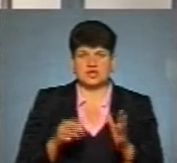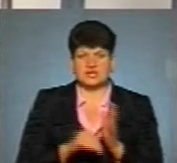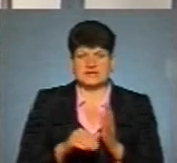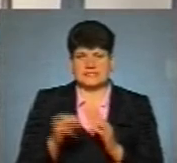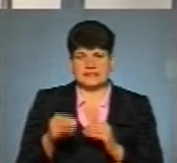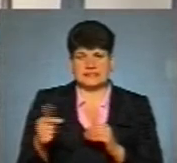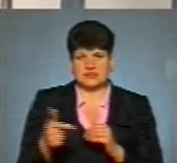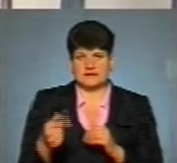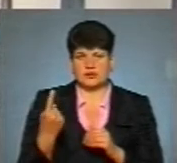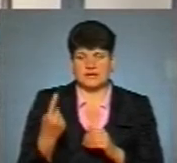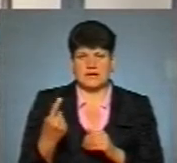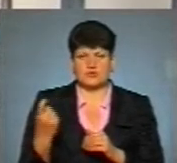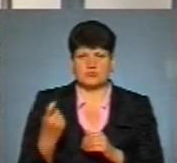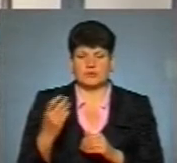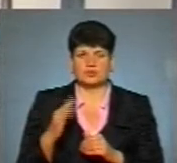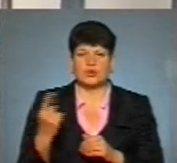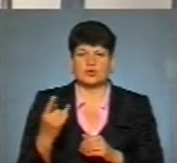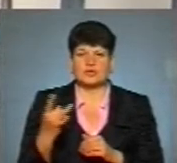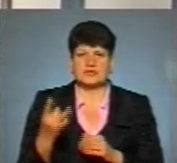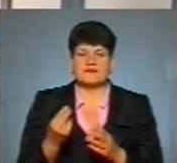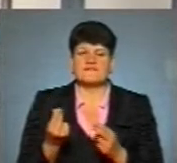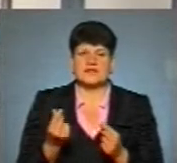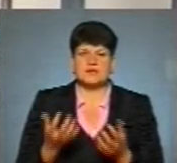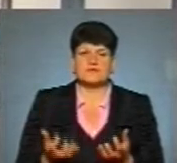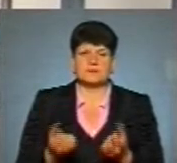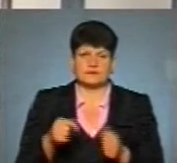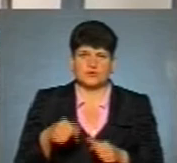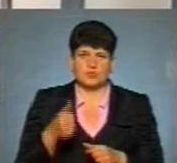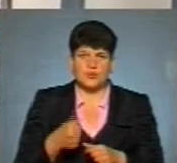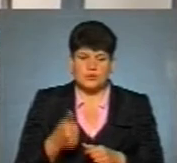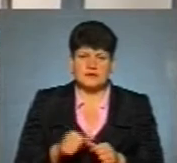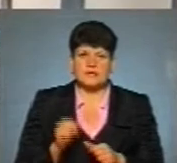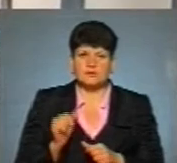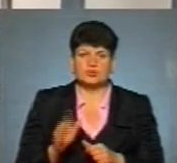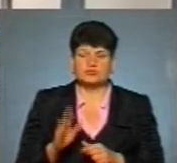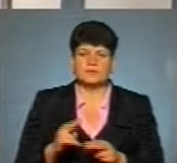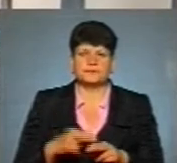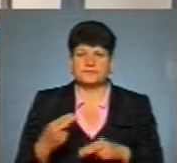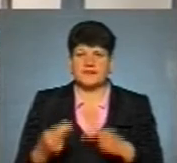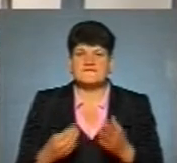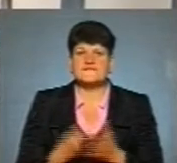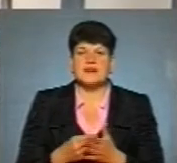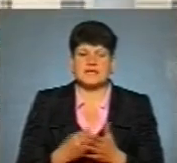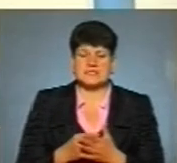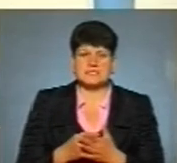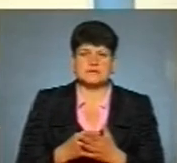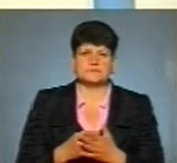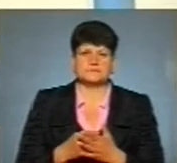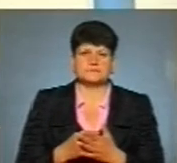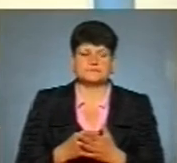тисяч гривень на одне господарство буде одноразова фінансова підтримка в поточному році. Крім того, буде відшкодовуватися вартість